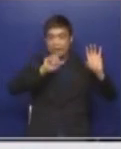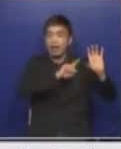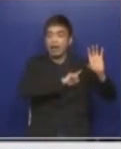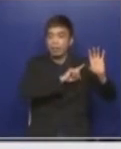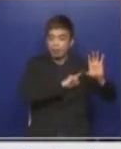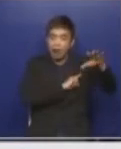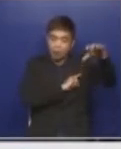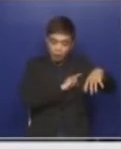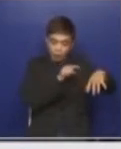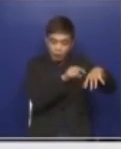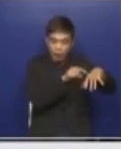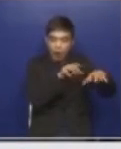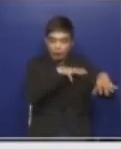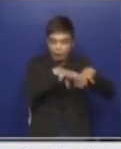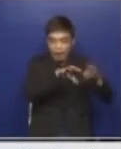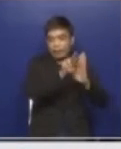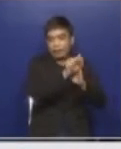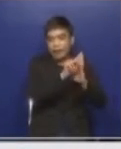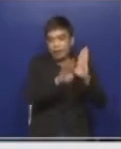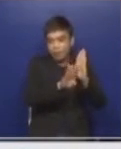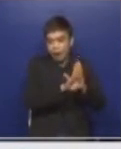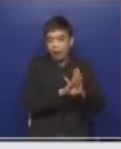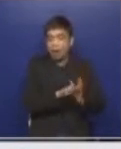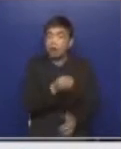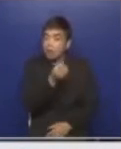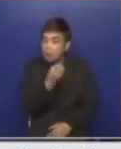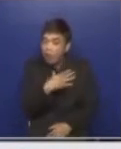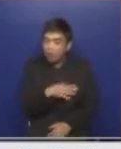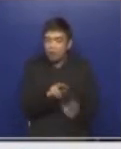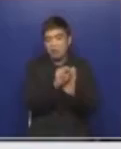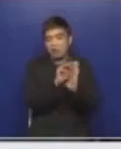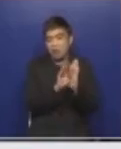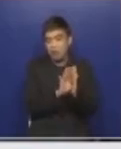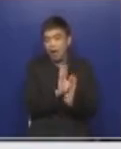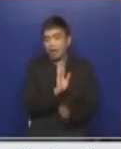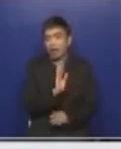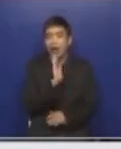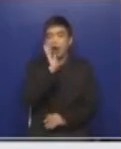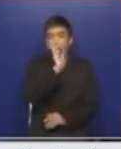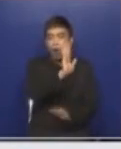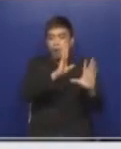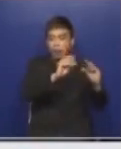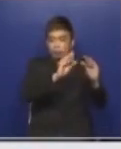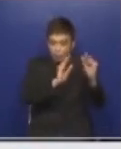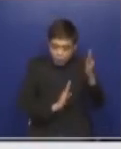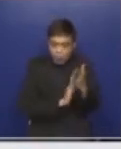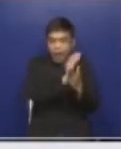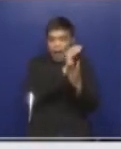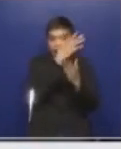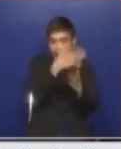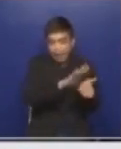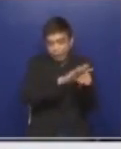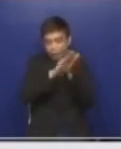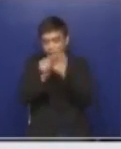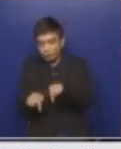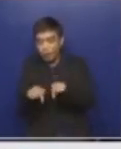การเกี่ยวกับนโยบายถ้าจะเถียงผมว่าเป็นนโยบายที่ออกจากนโยบายที่ผ่านรัฐสภาแล้วแปลงมาเป็นนโยบายเ